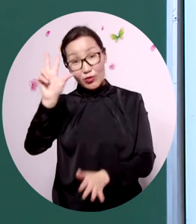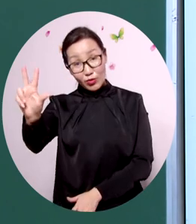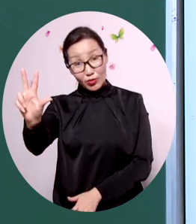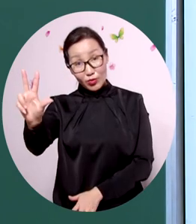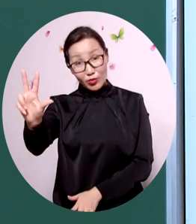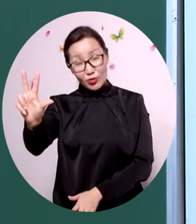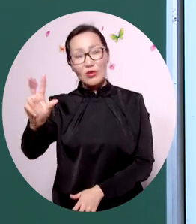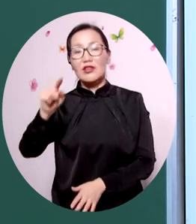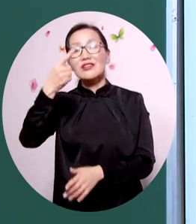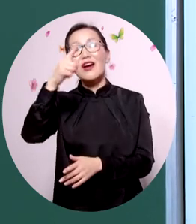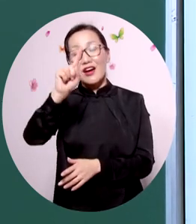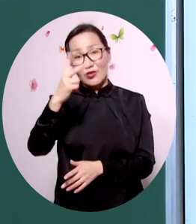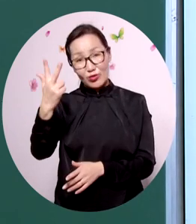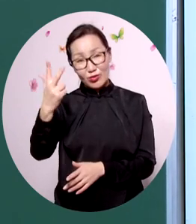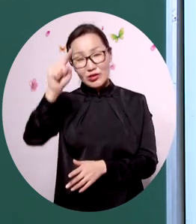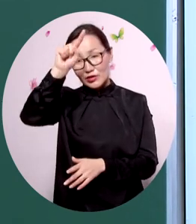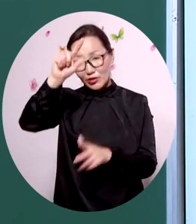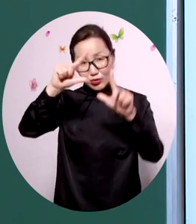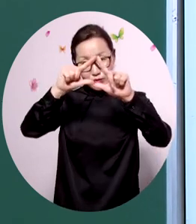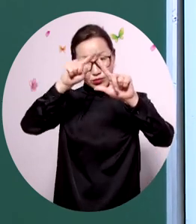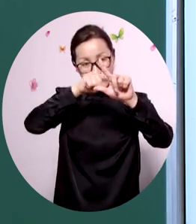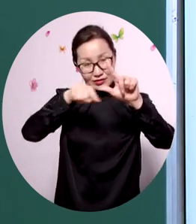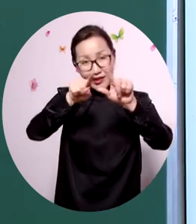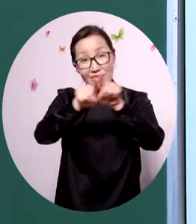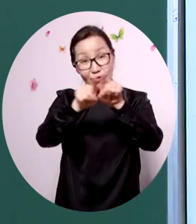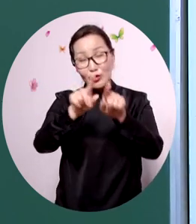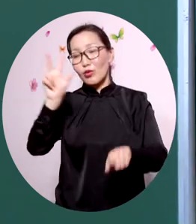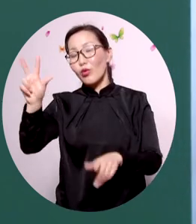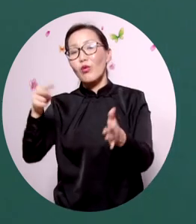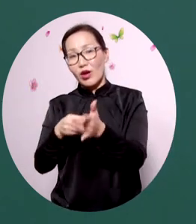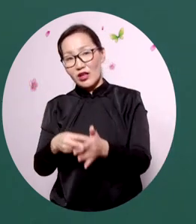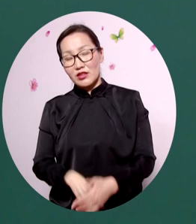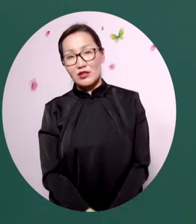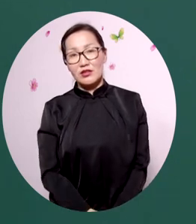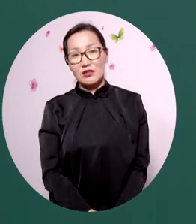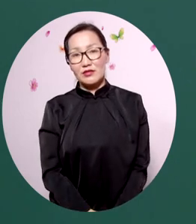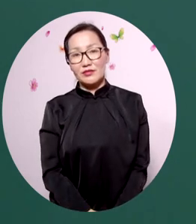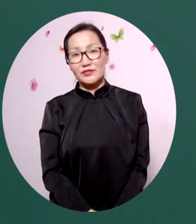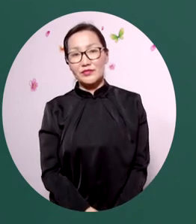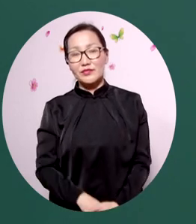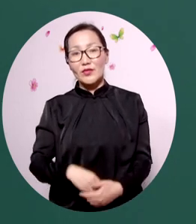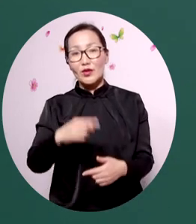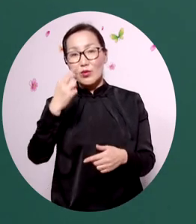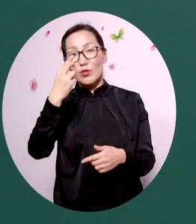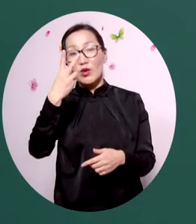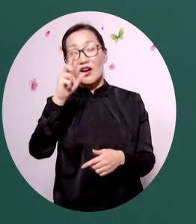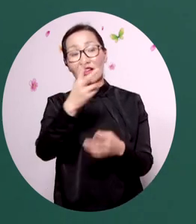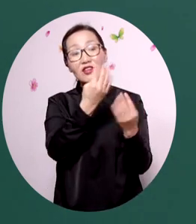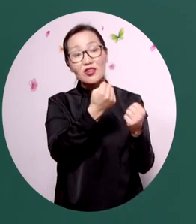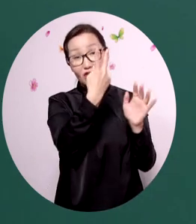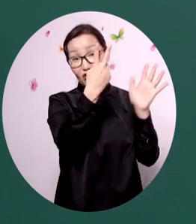Хуваах нь гурван тал нь тэнцүү учраас бид нар талаа олох ч овчос 3-т хувааж гин. За, бүхлийн